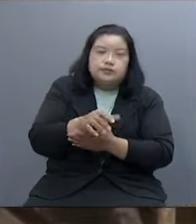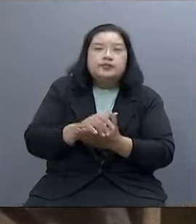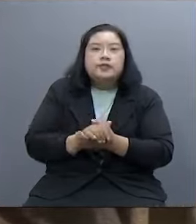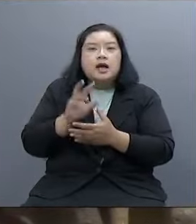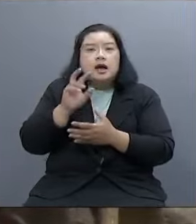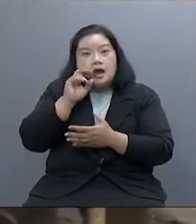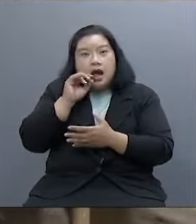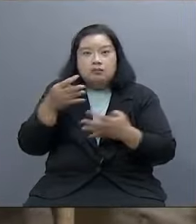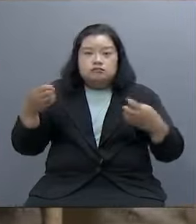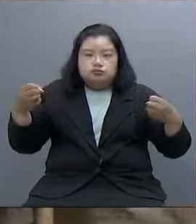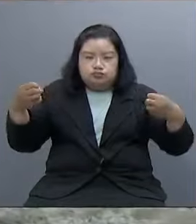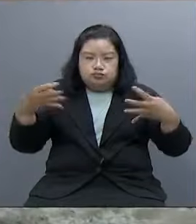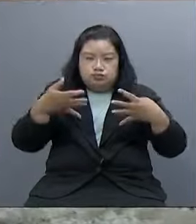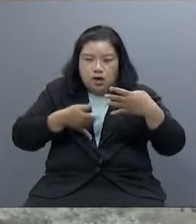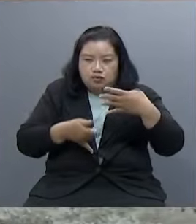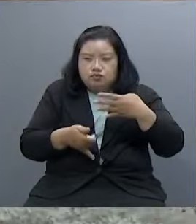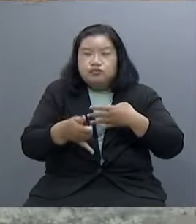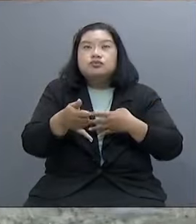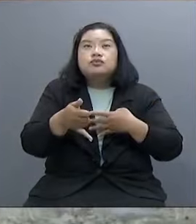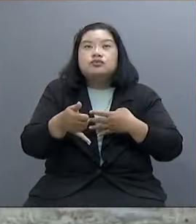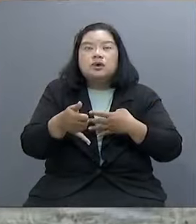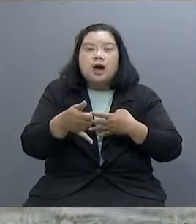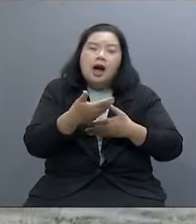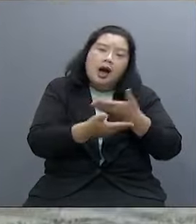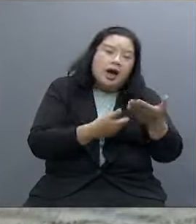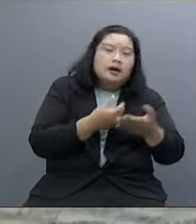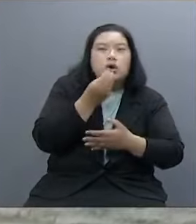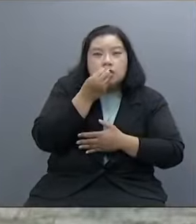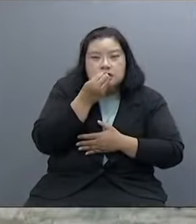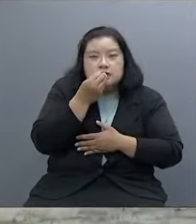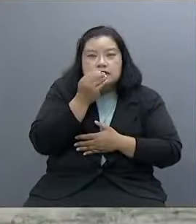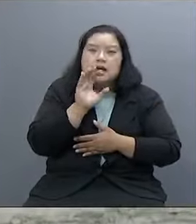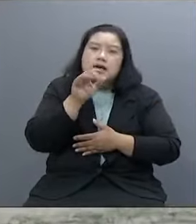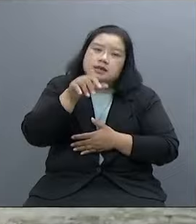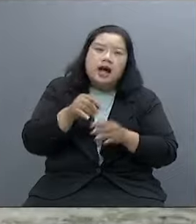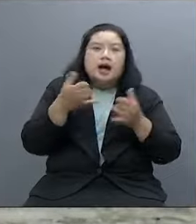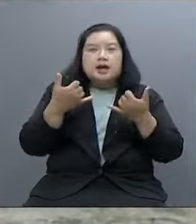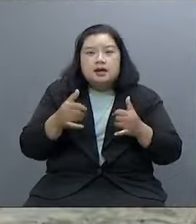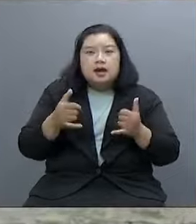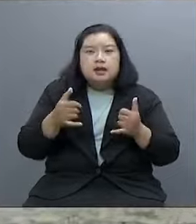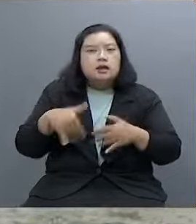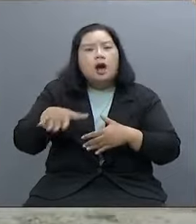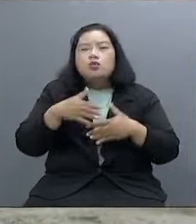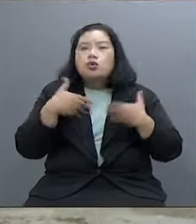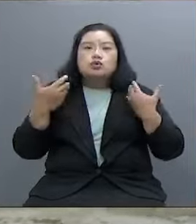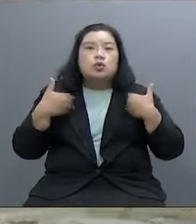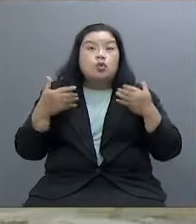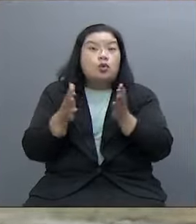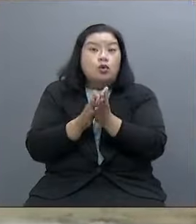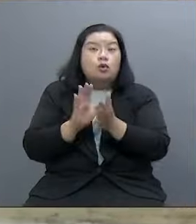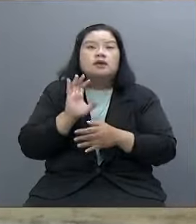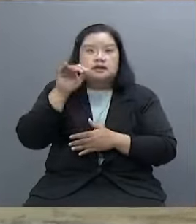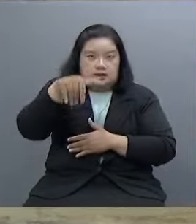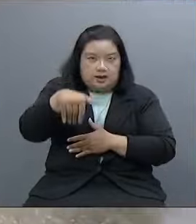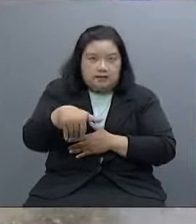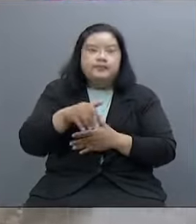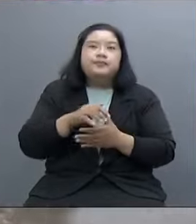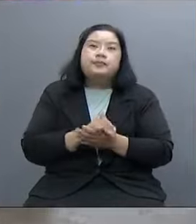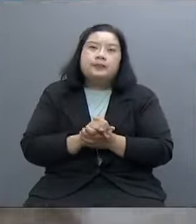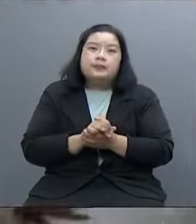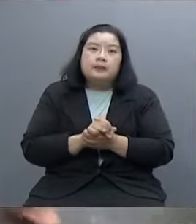ำกาดมั่วเจ้าจางแล้วก็กิจกรรมอีกมากมายที่นักท่องเที่ยวได้ร่วมสนุกกับช้างค่ะที่ผ่านมานักท่องเที่ยว